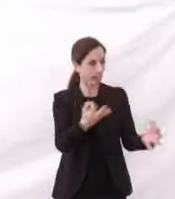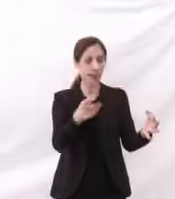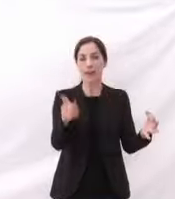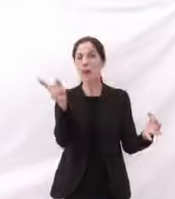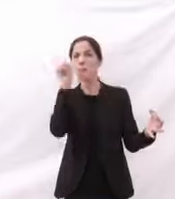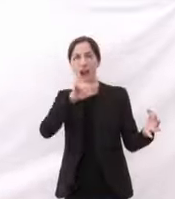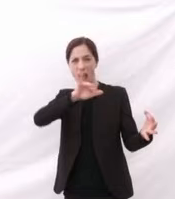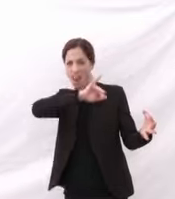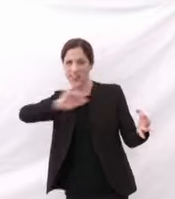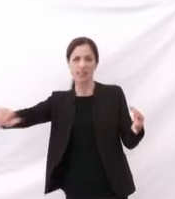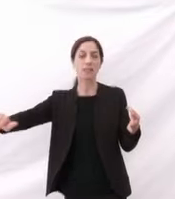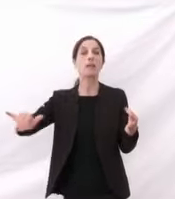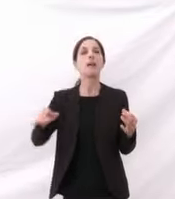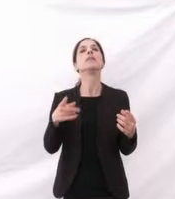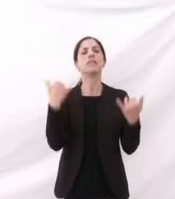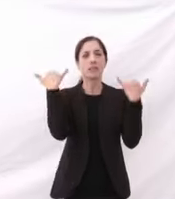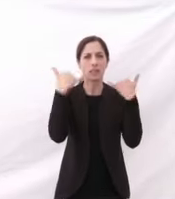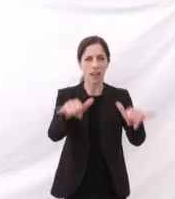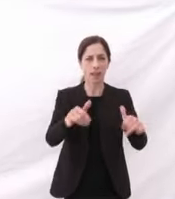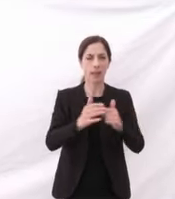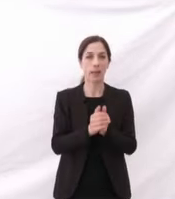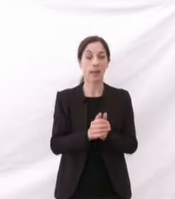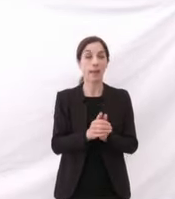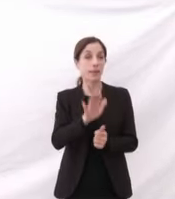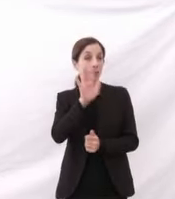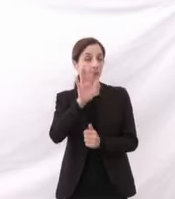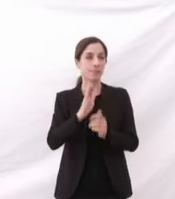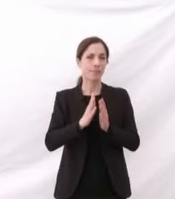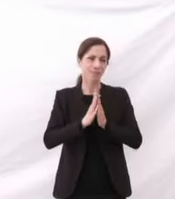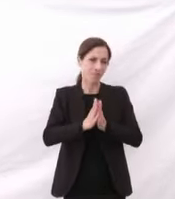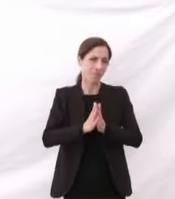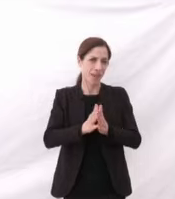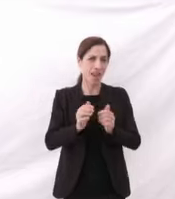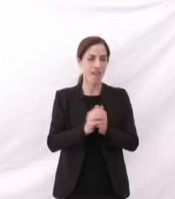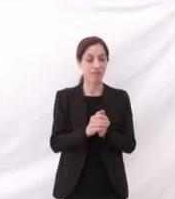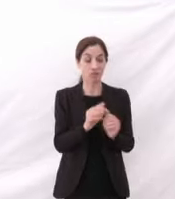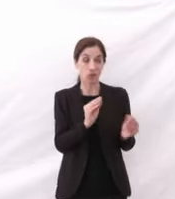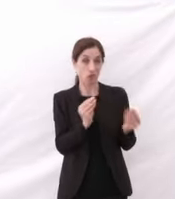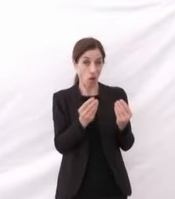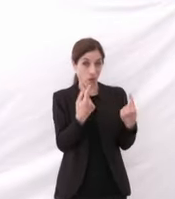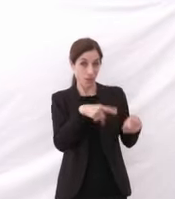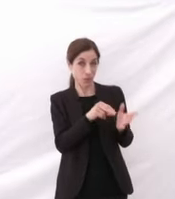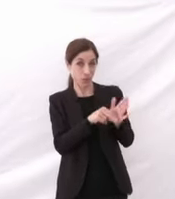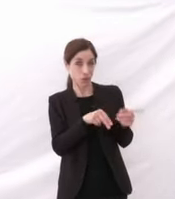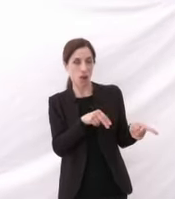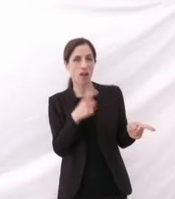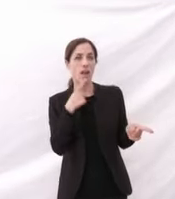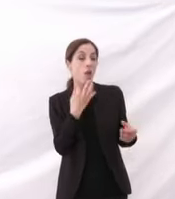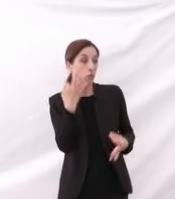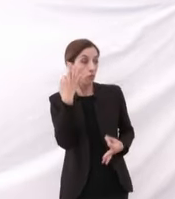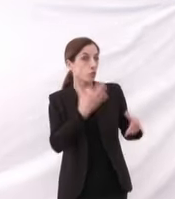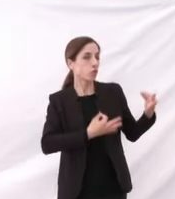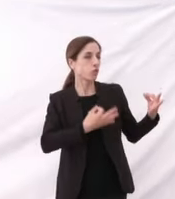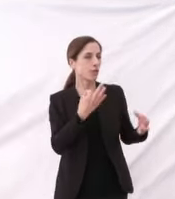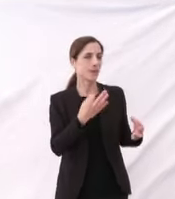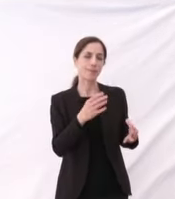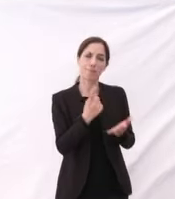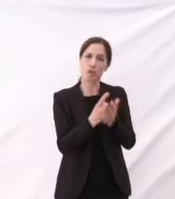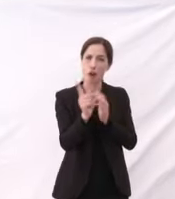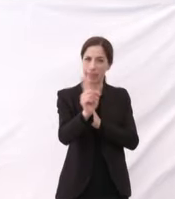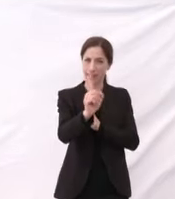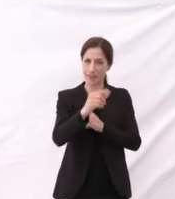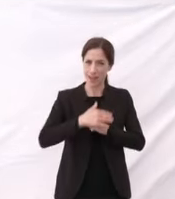Ma vi prego, non dobbiamo giudicare questi ragazzi. Non dobbiamo giudicare questi